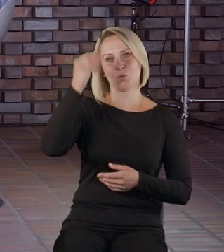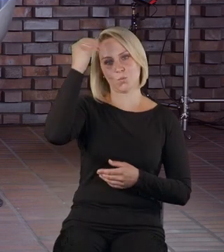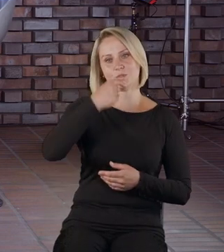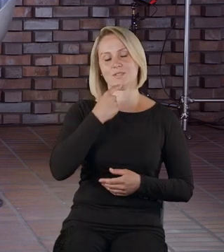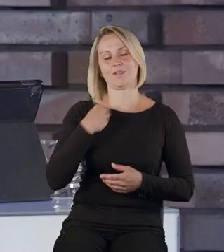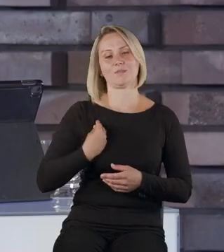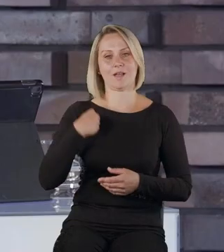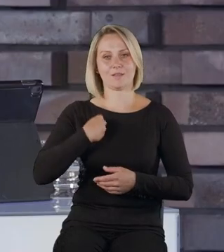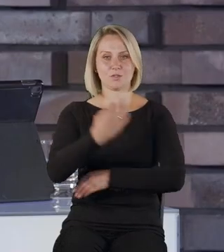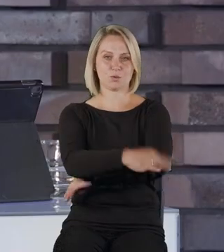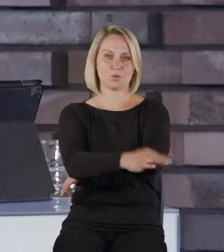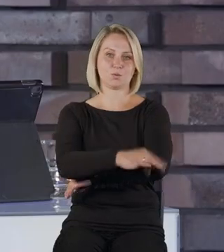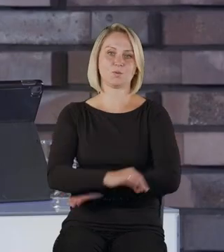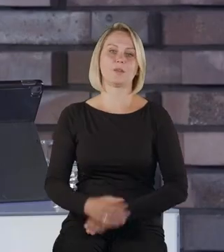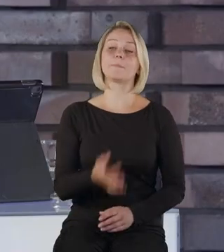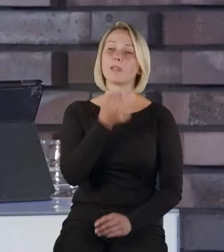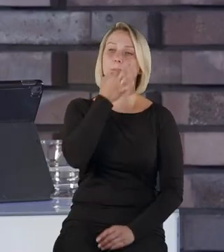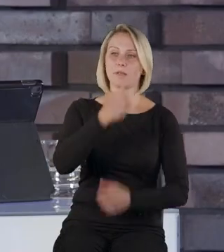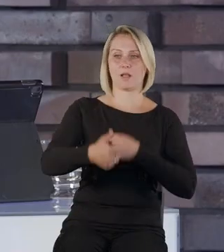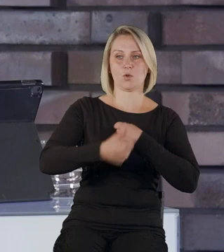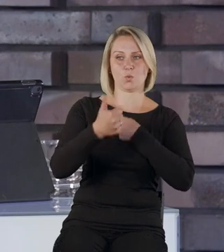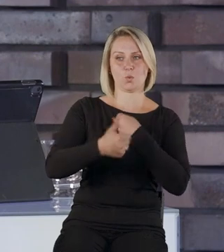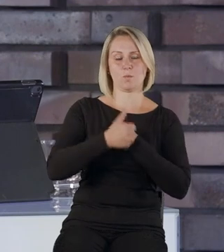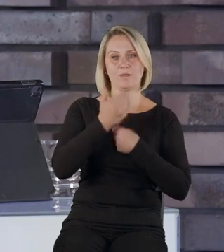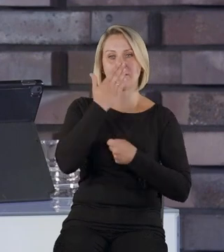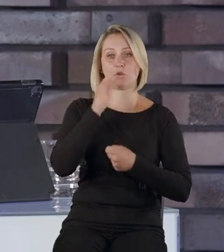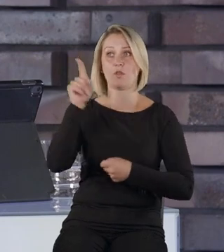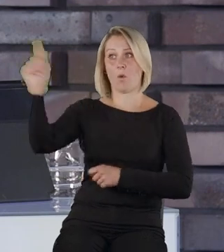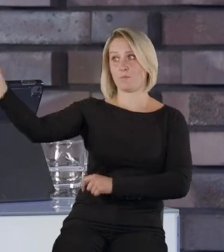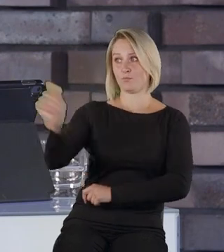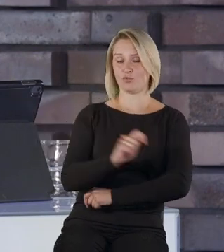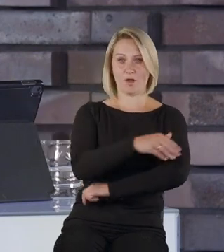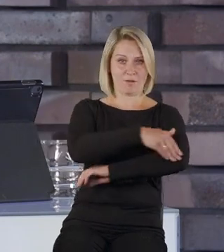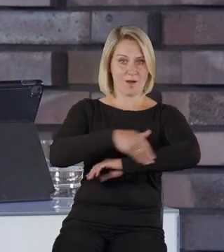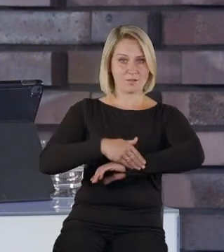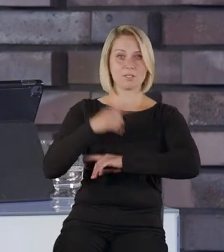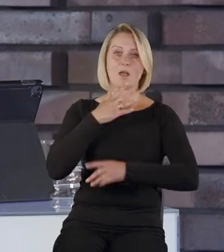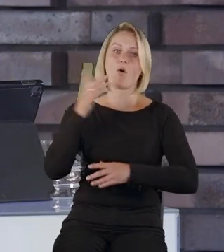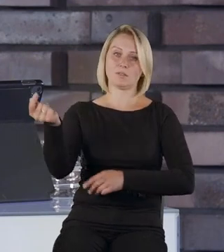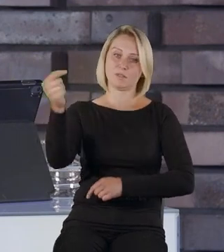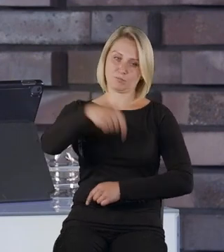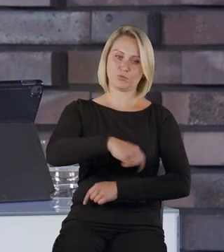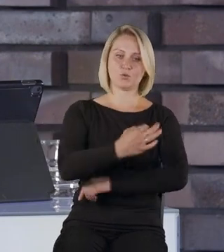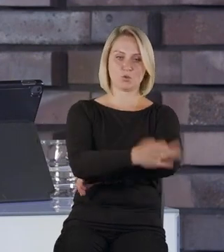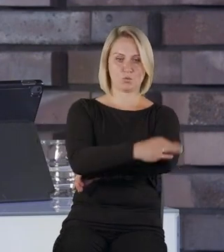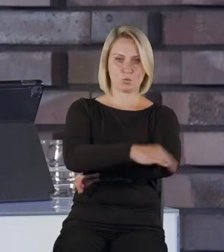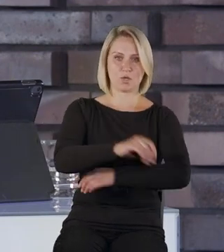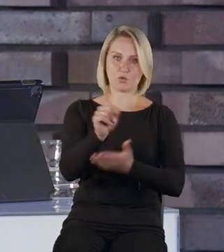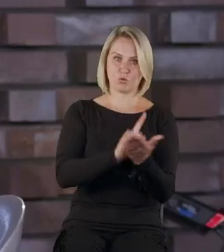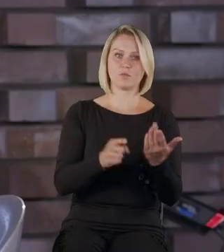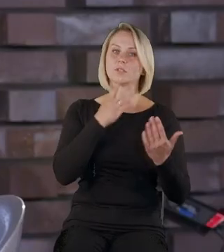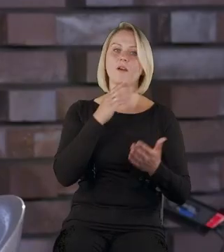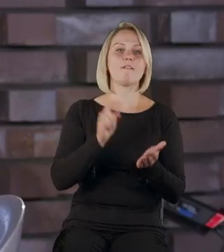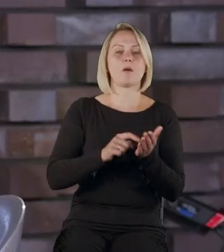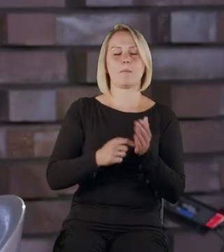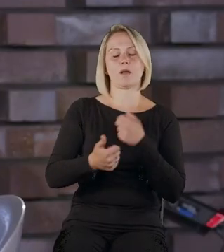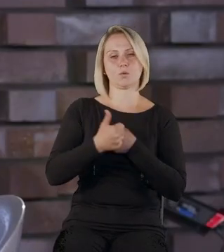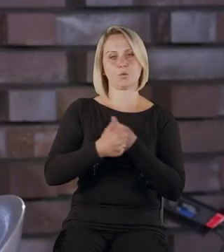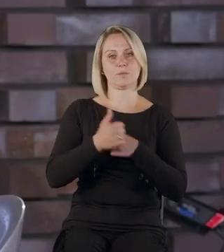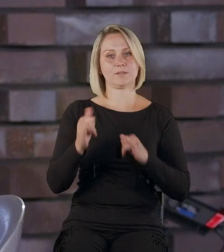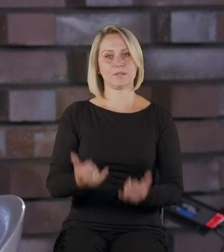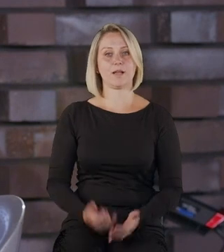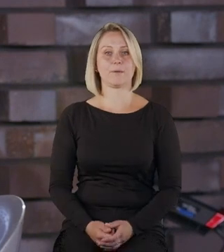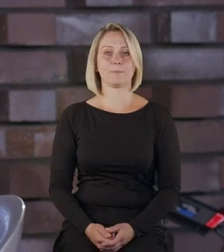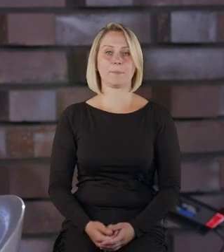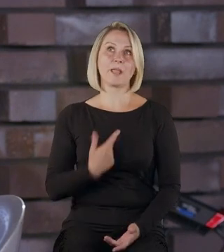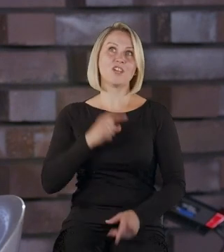studiów. Jakie dokumenty są wymagane od cudzoziemców, którzy chcą aplikować na studia na naszym uniwersytecie? Czasami wydaje się, że